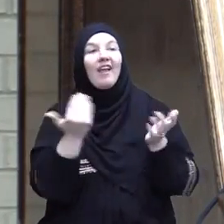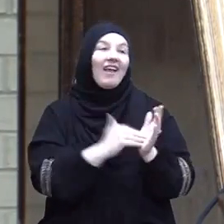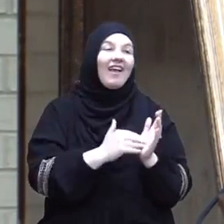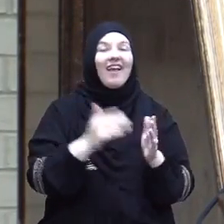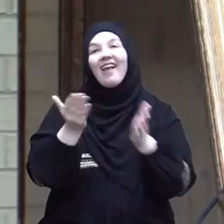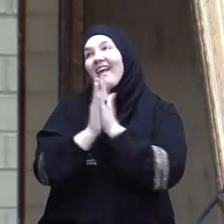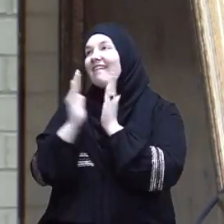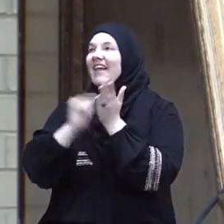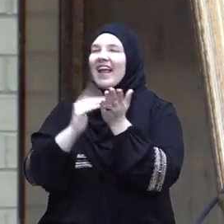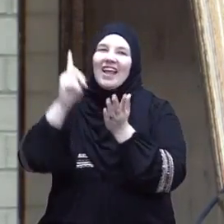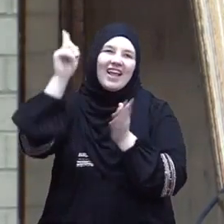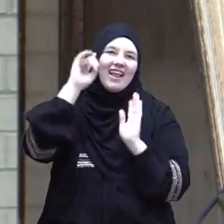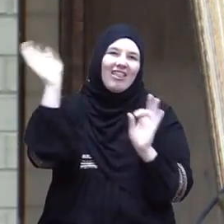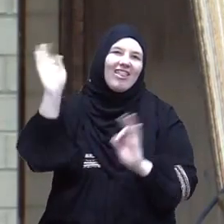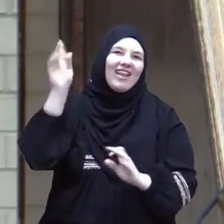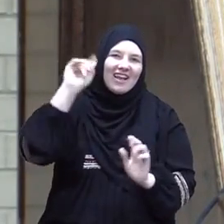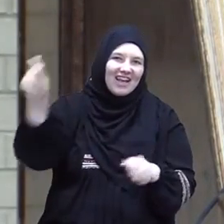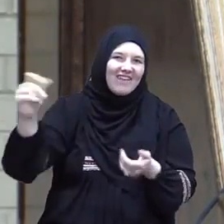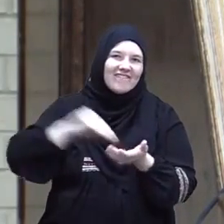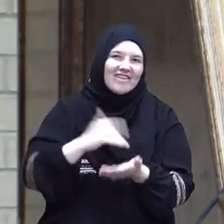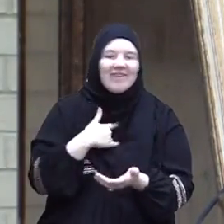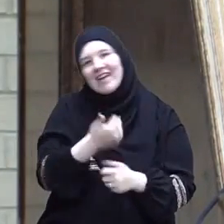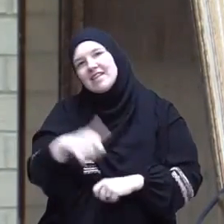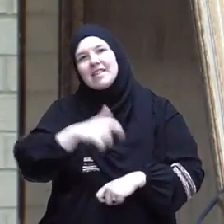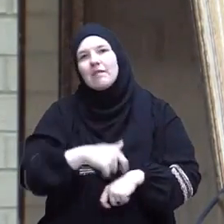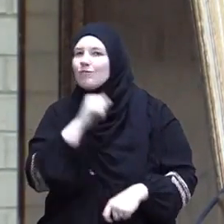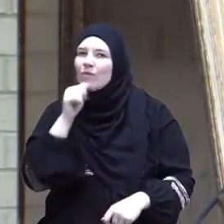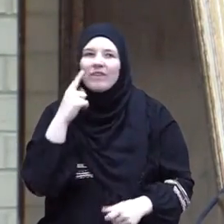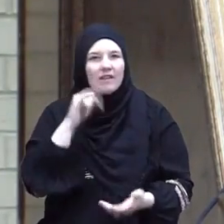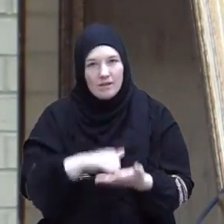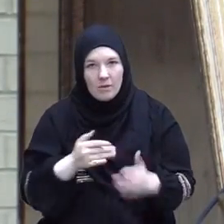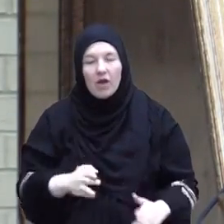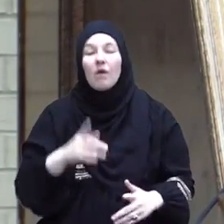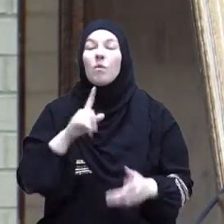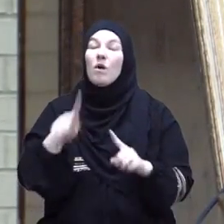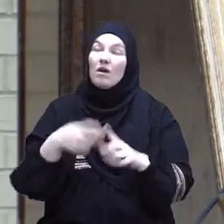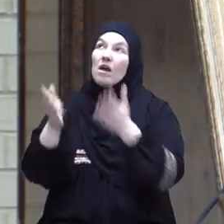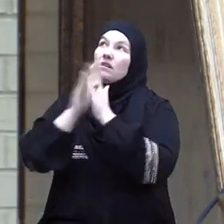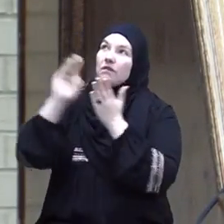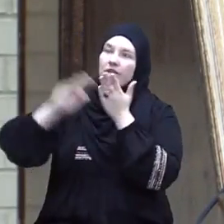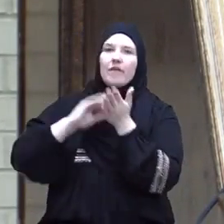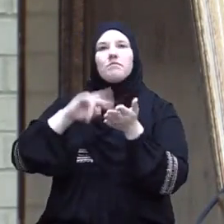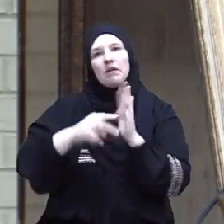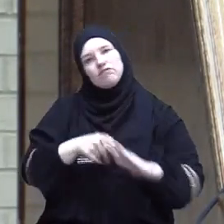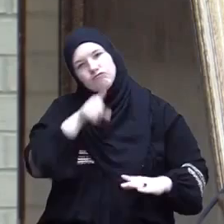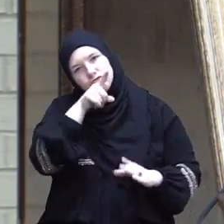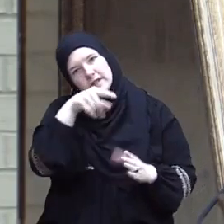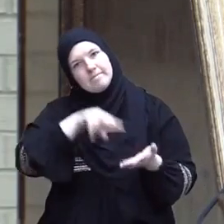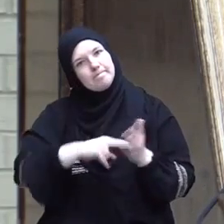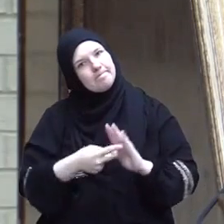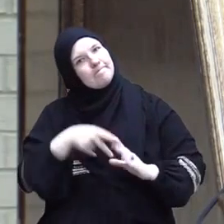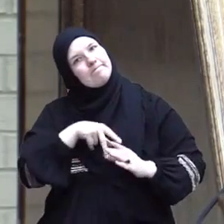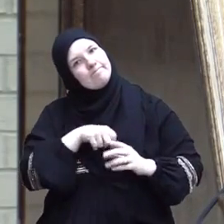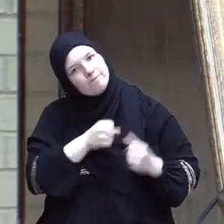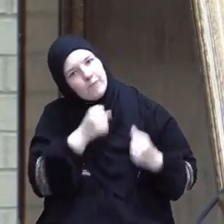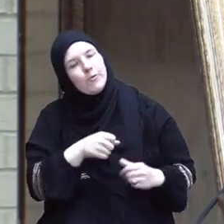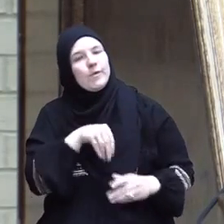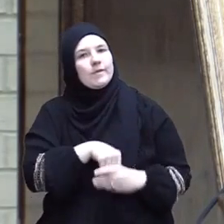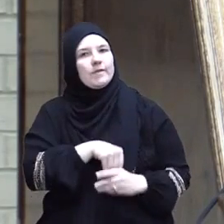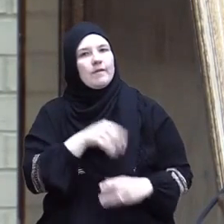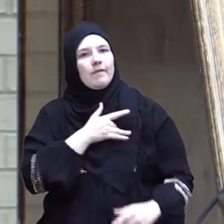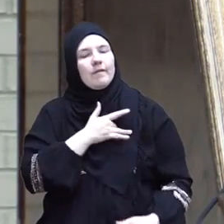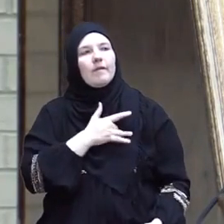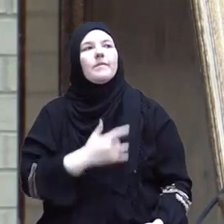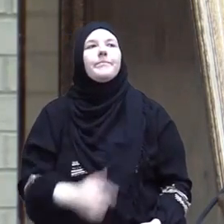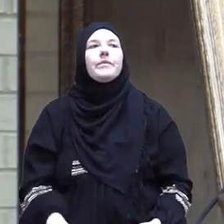for granted. Then Allah subhanahu wa ta'ala says, قُلْنَا اهْبِطُوا مِنْهَا جَمِيعًا. We told them,